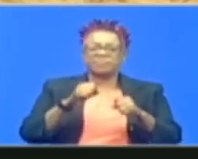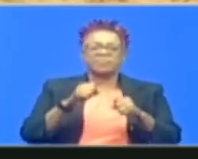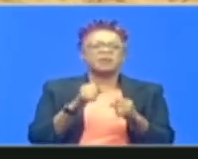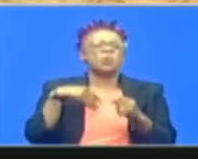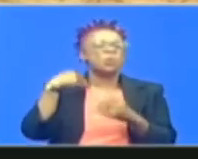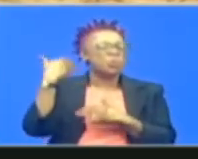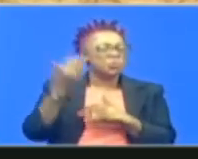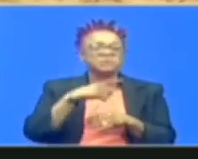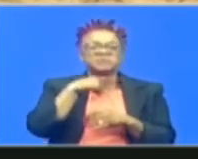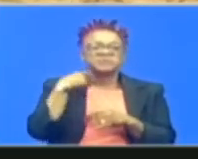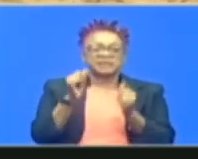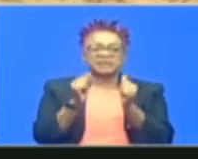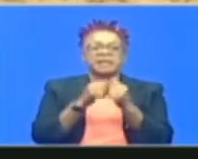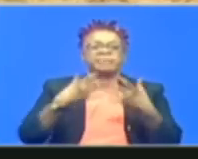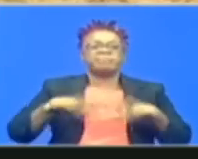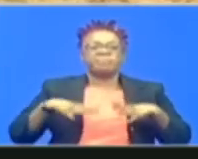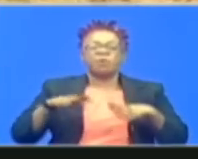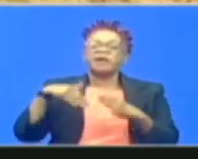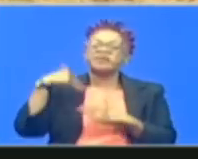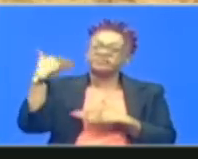kila siku humu nchini.